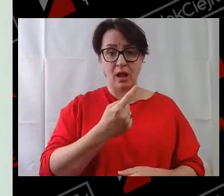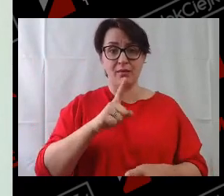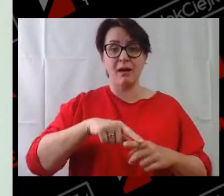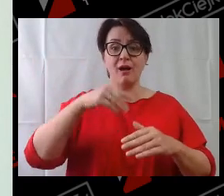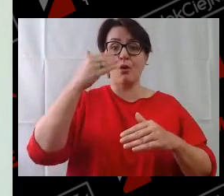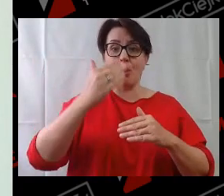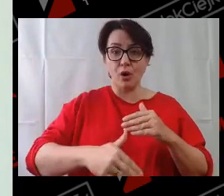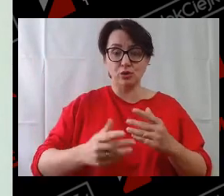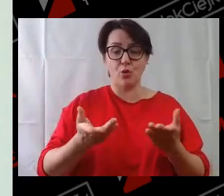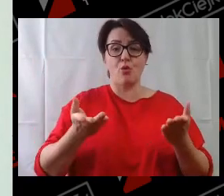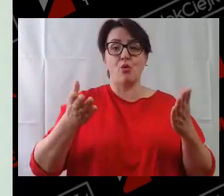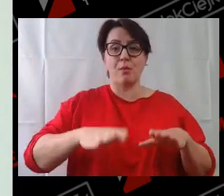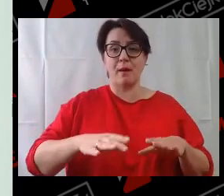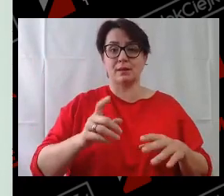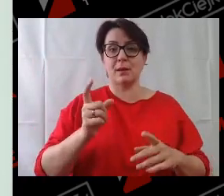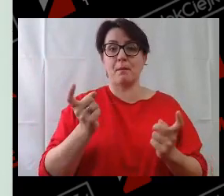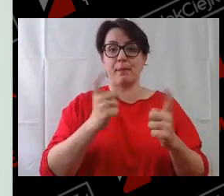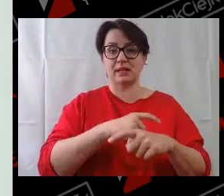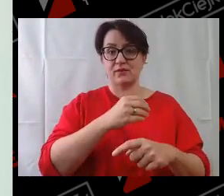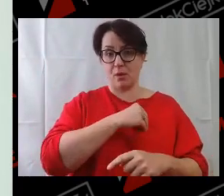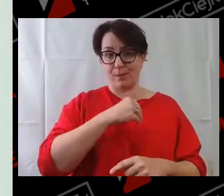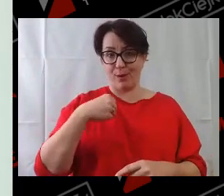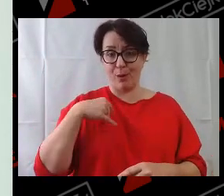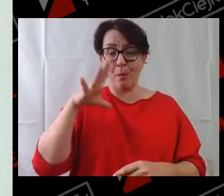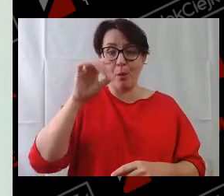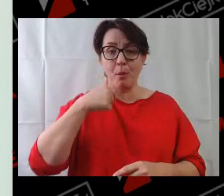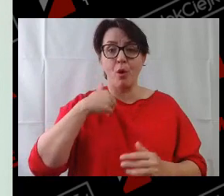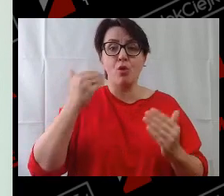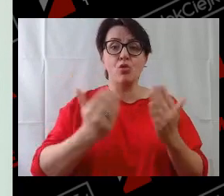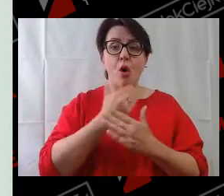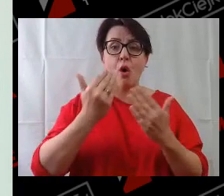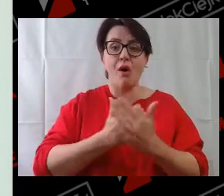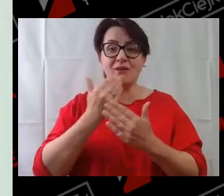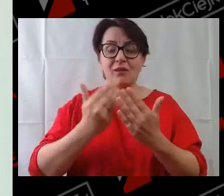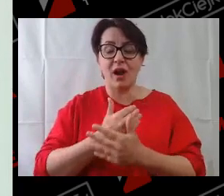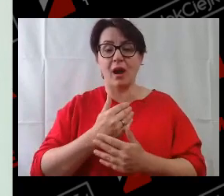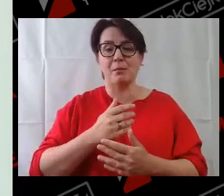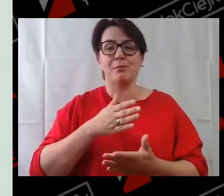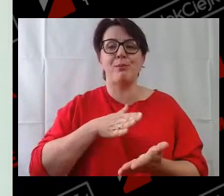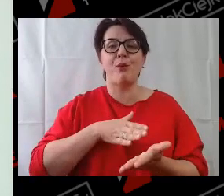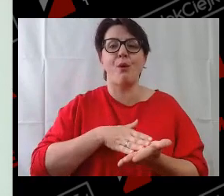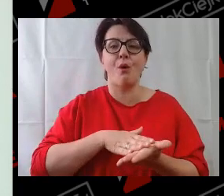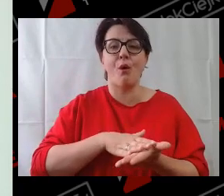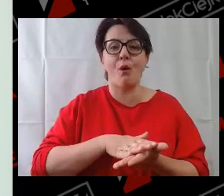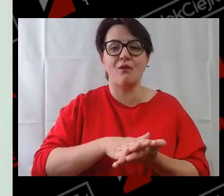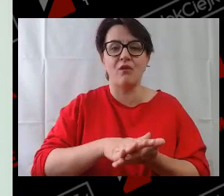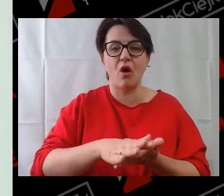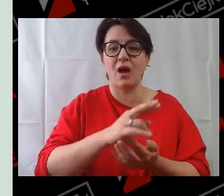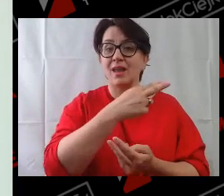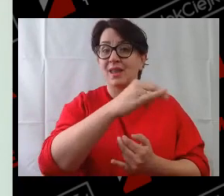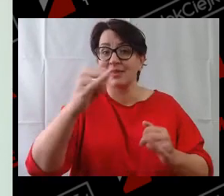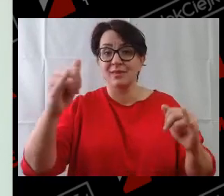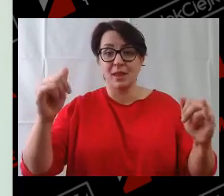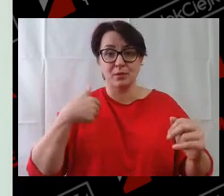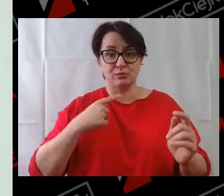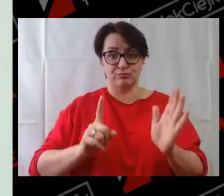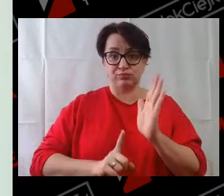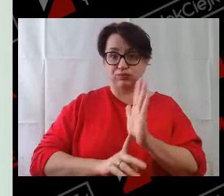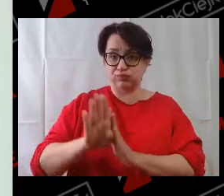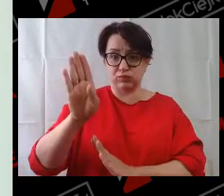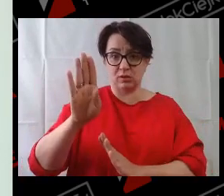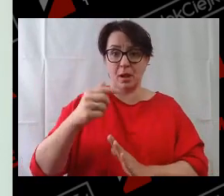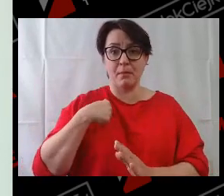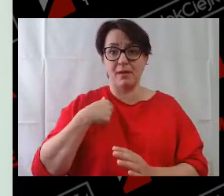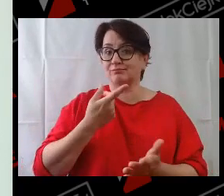upadku naszego kraju bo modernizowane liśmy się wolniej niż inni I nie zdążyliśmy za duchem czasu